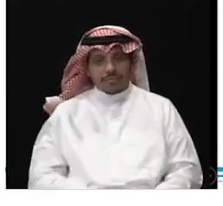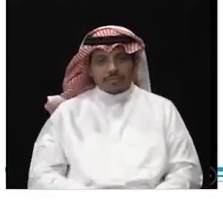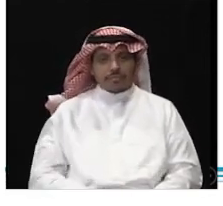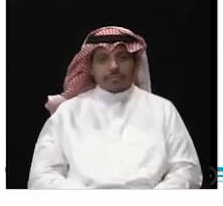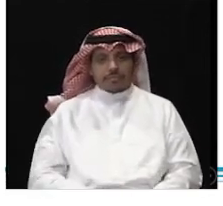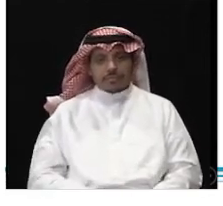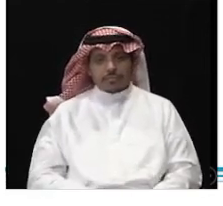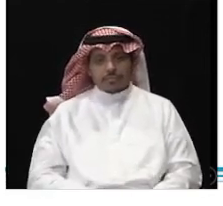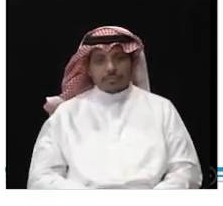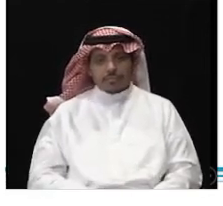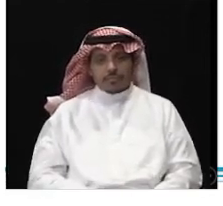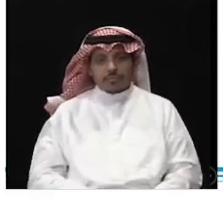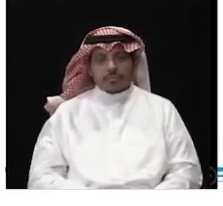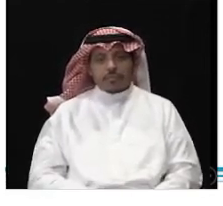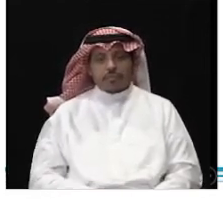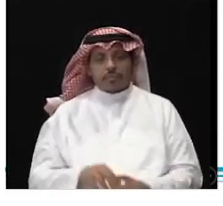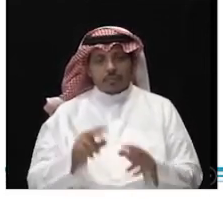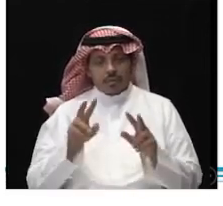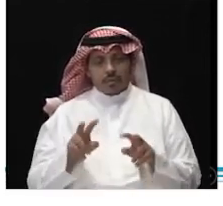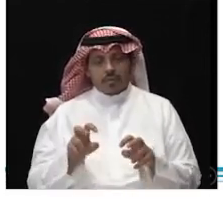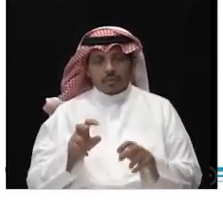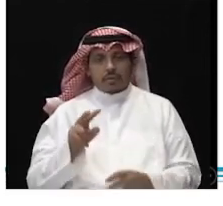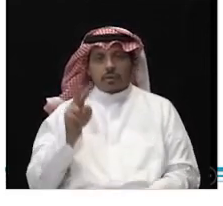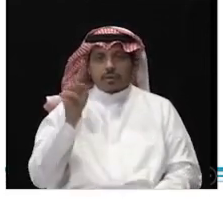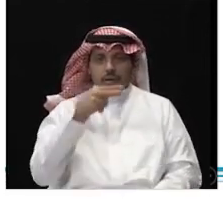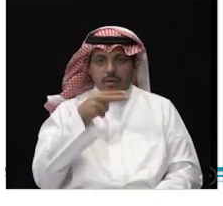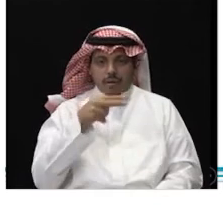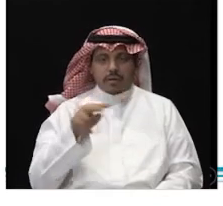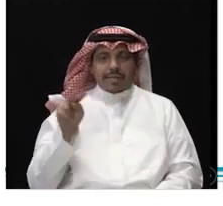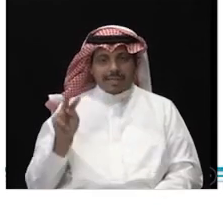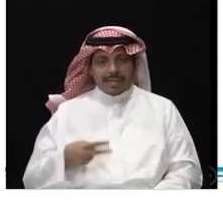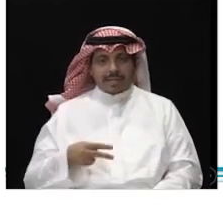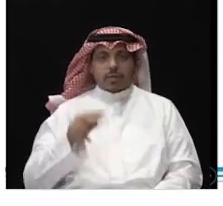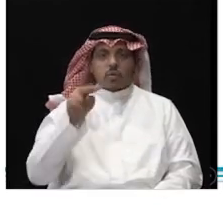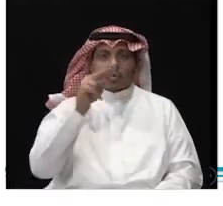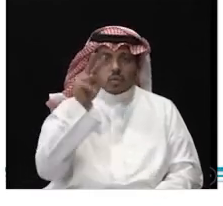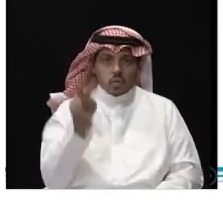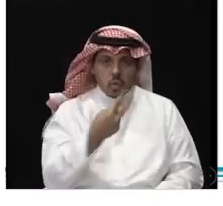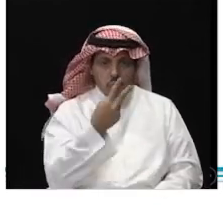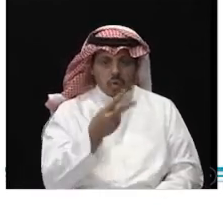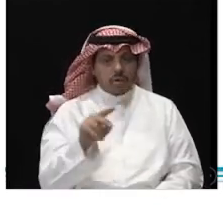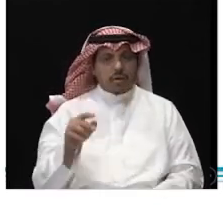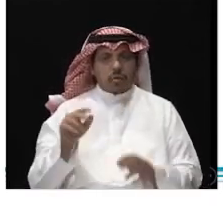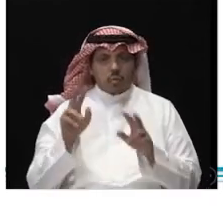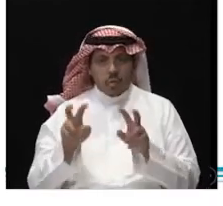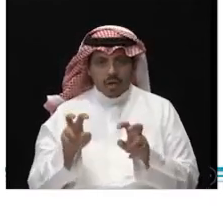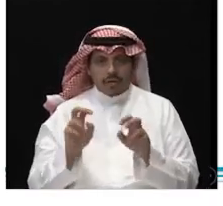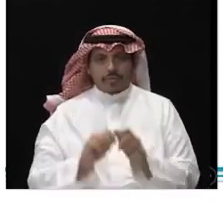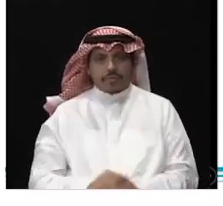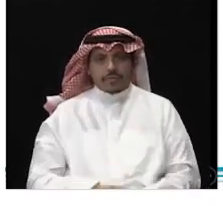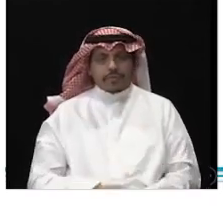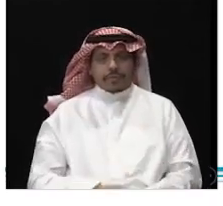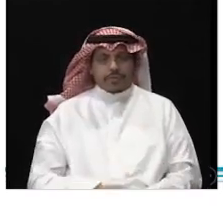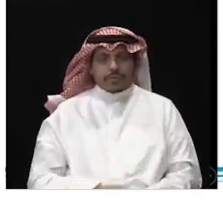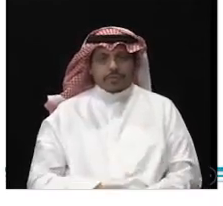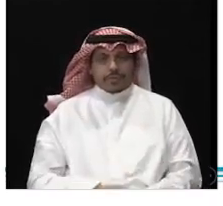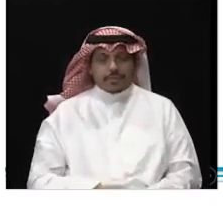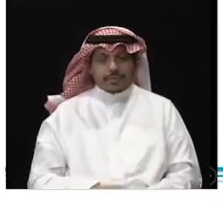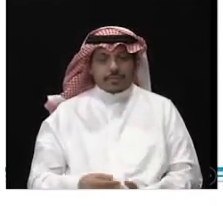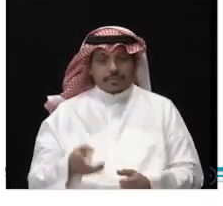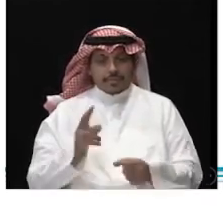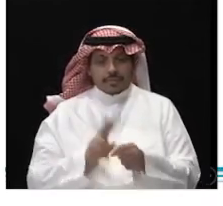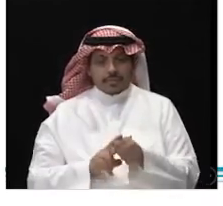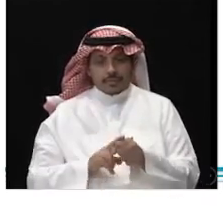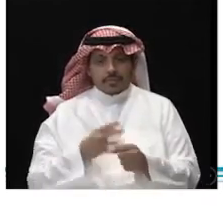اقرأ التنوين وتتوقف دائما عند التنوين. حطبا، حقلا، جزاء، شجرة. نعيد